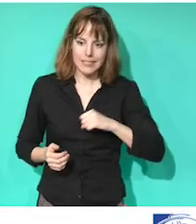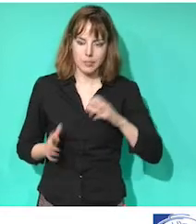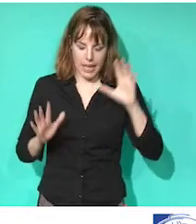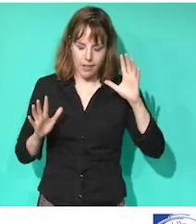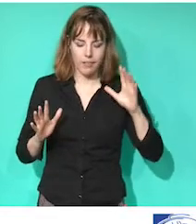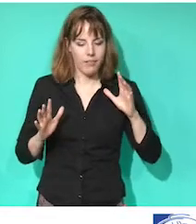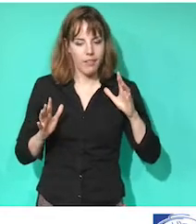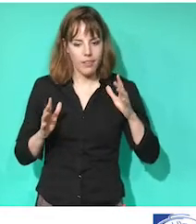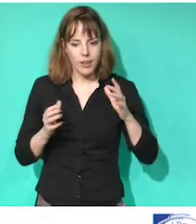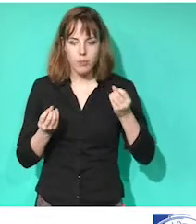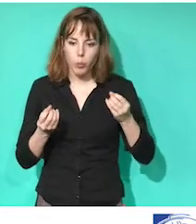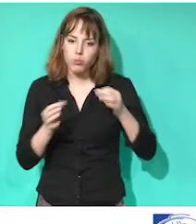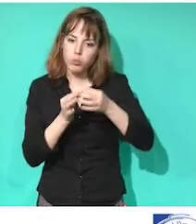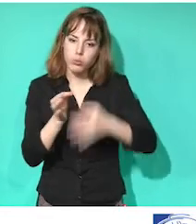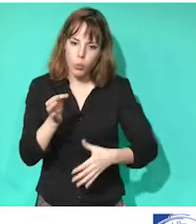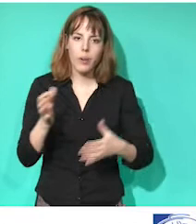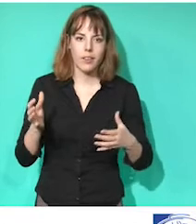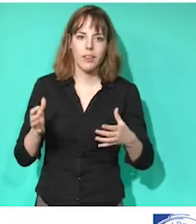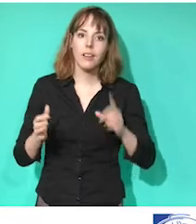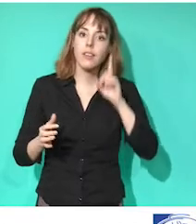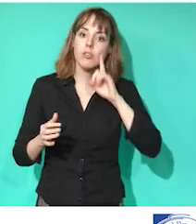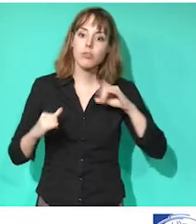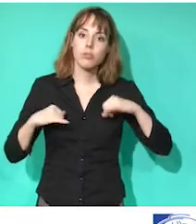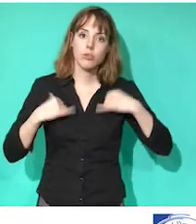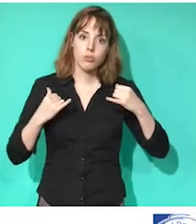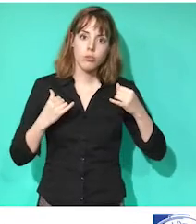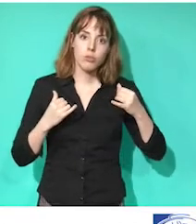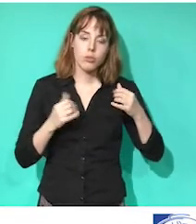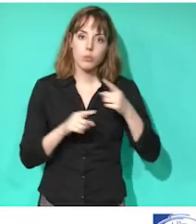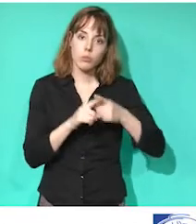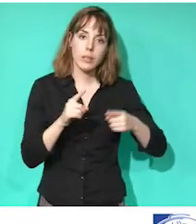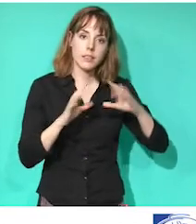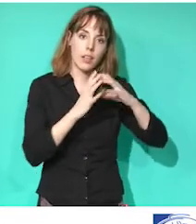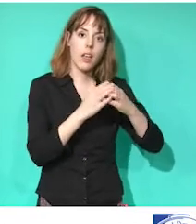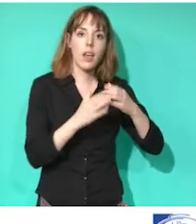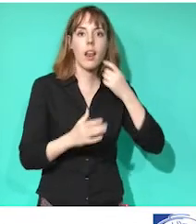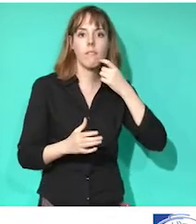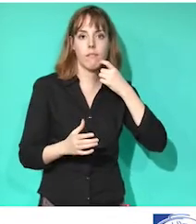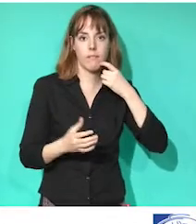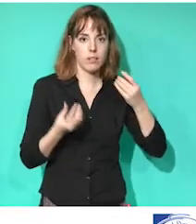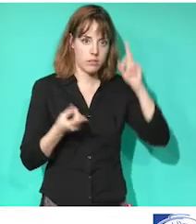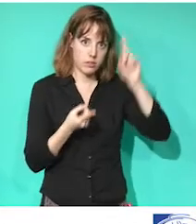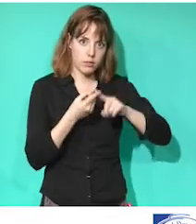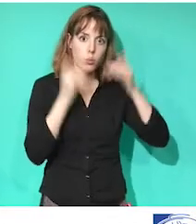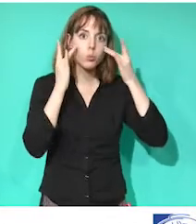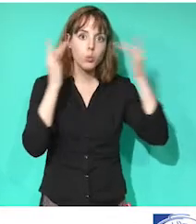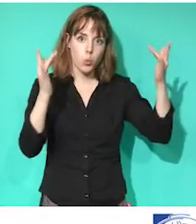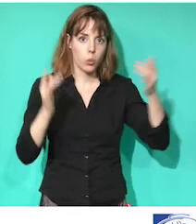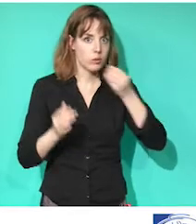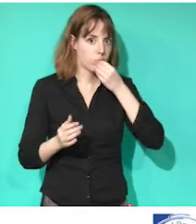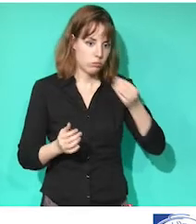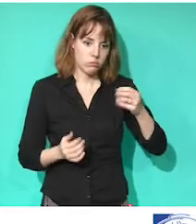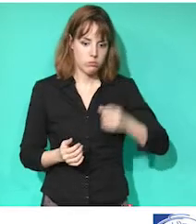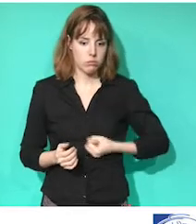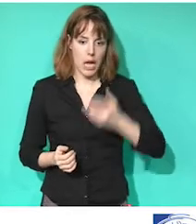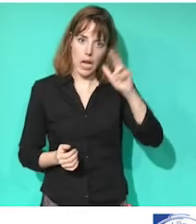les stéréotypes. Les jeunes filles représentent la moitié des élèves des établissements d'enseignement supérieur formant au métier de la culture. Tous champs